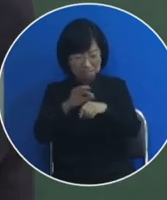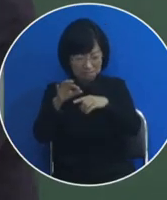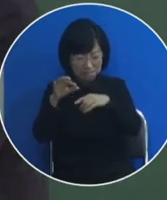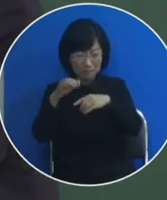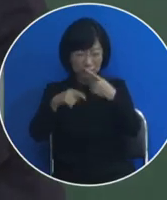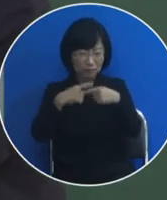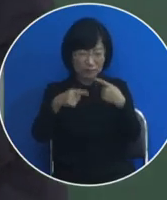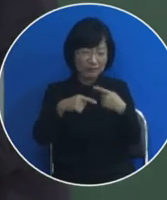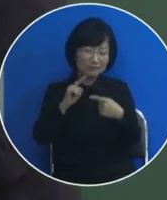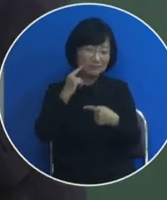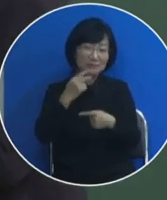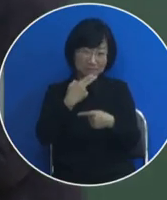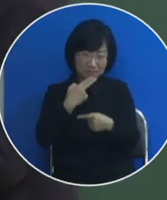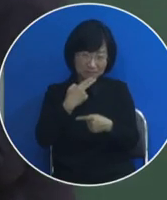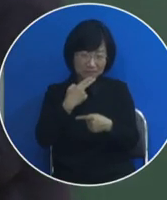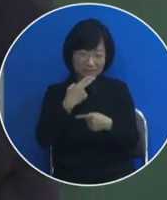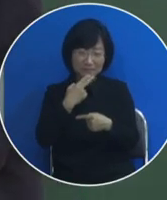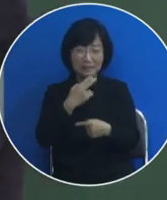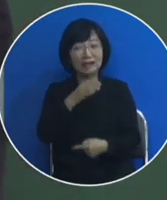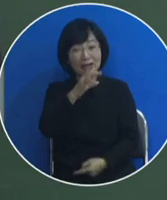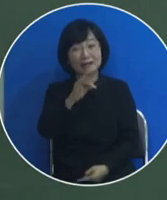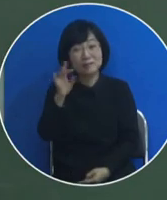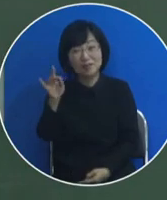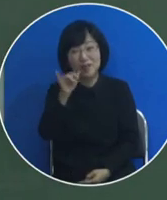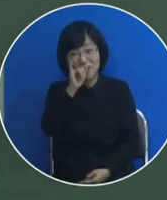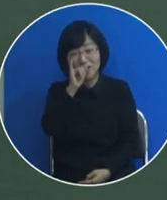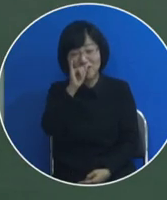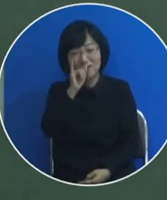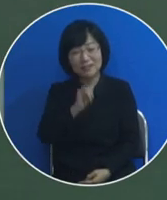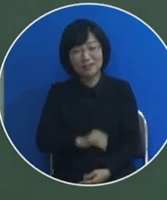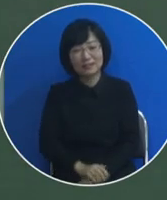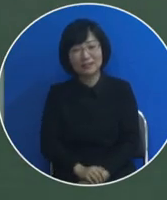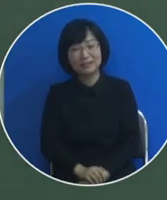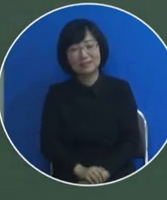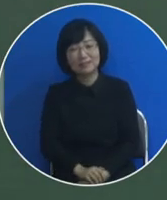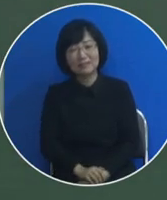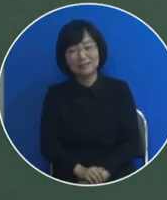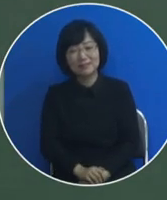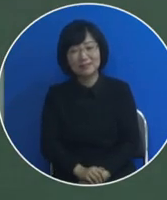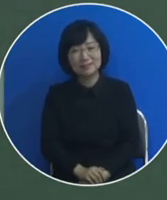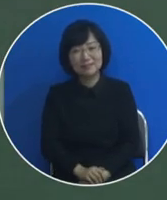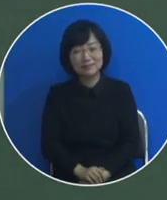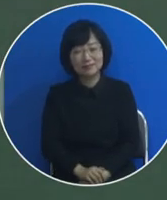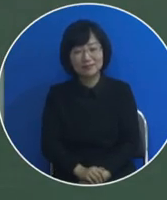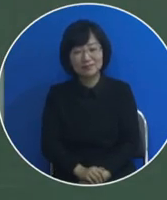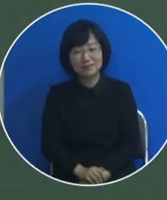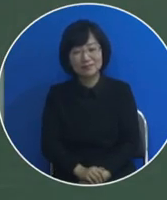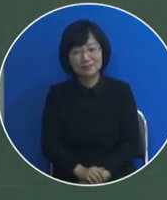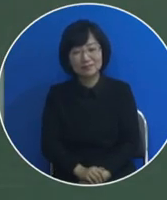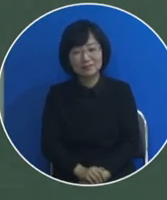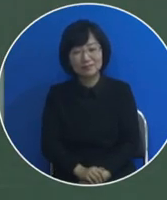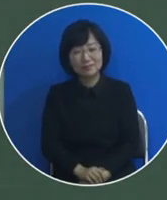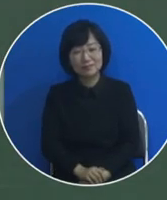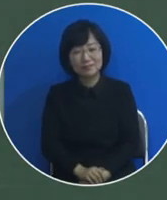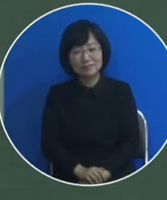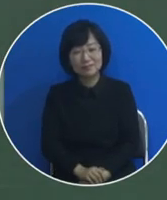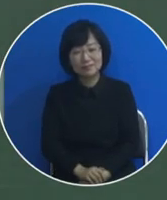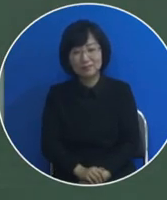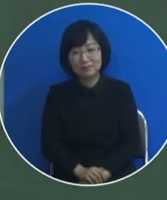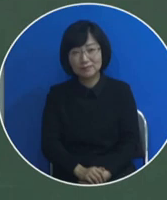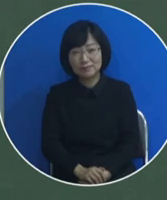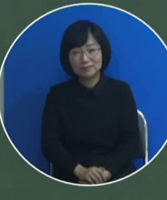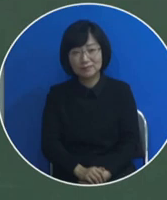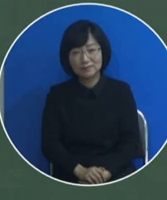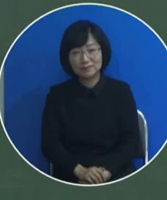always giving misunderstanding. They always use the same words for misunderstandings. 할 말 많이 있습니다. There's a lot to say about this. 이거는 설교를 할 수 없고 여러분 같이 다니면 야 이거는